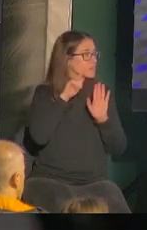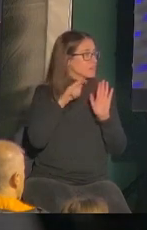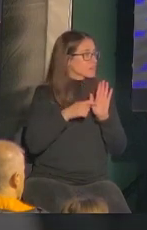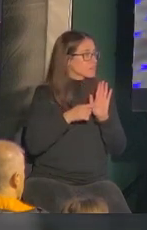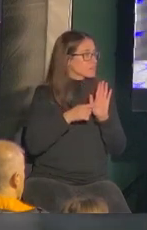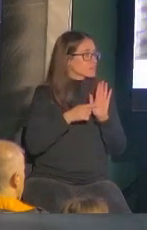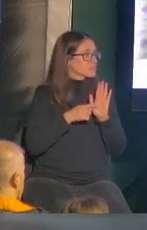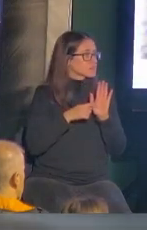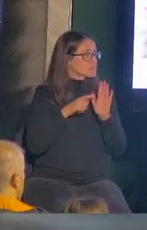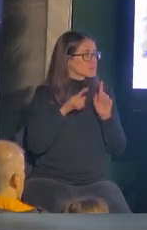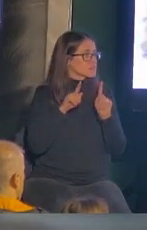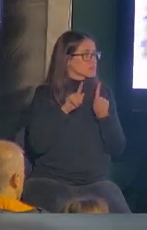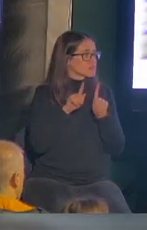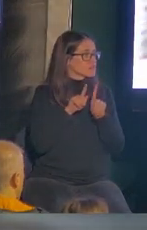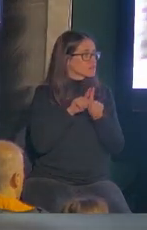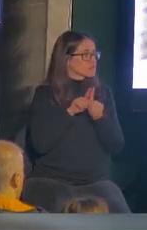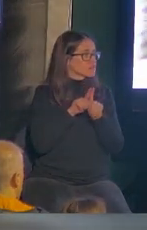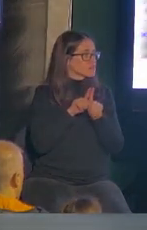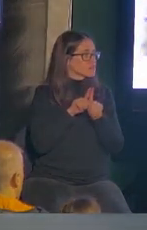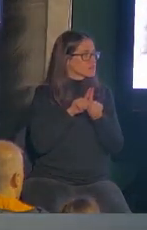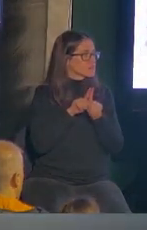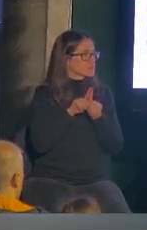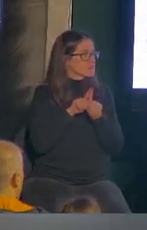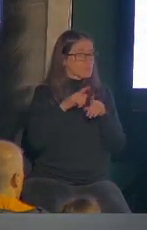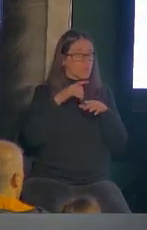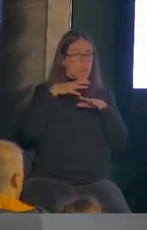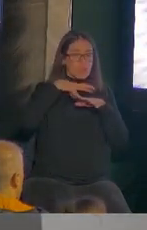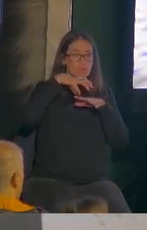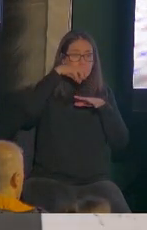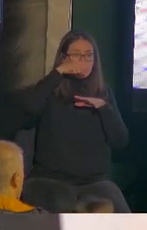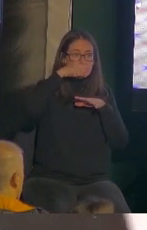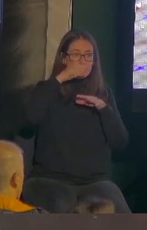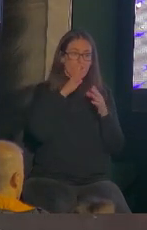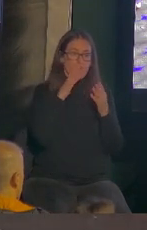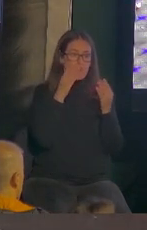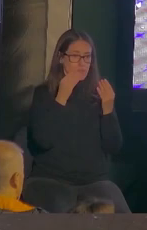i se'n vagi, o sigui, el xupi tota la humitat del...